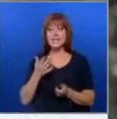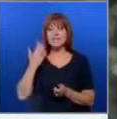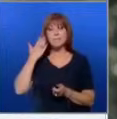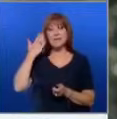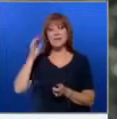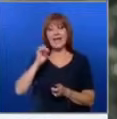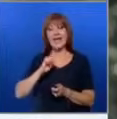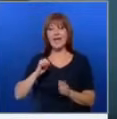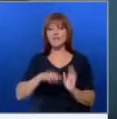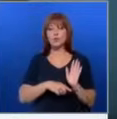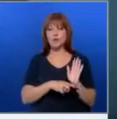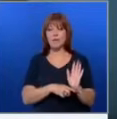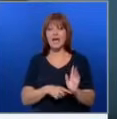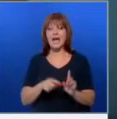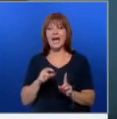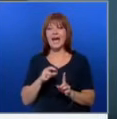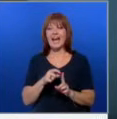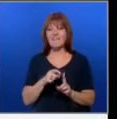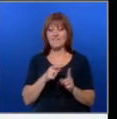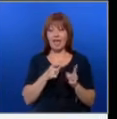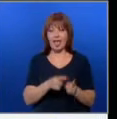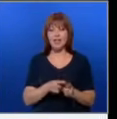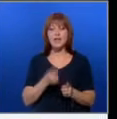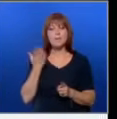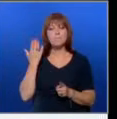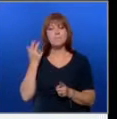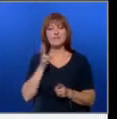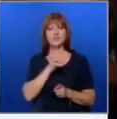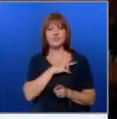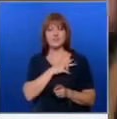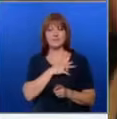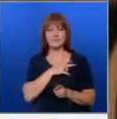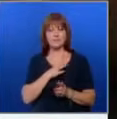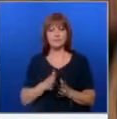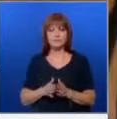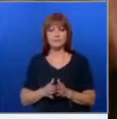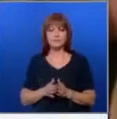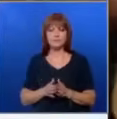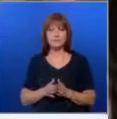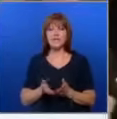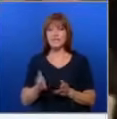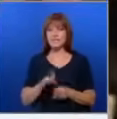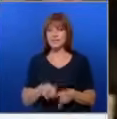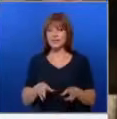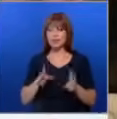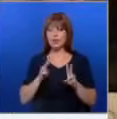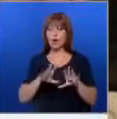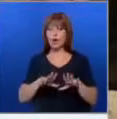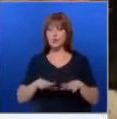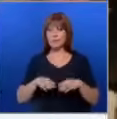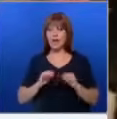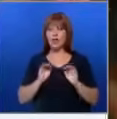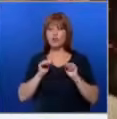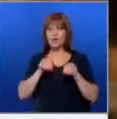са евродепутатът социалист Рафаел Глюксман и Лоран Берже, бив шеф на Умерен профсъюз. След като реши кой ще поеме поста в